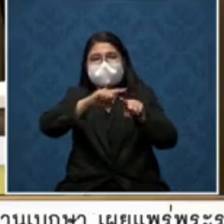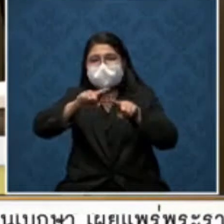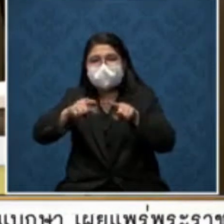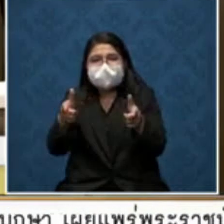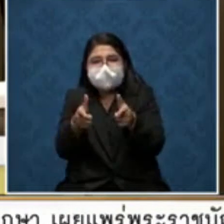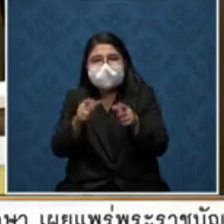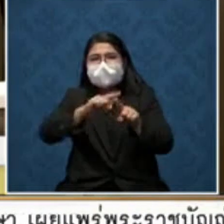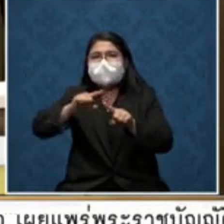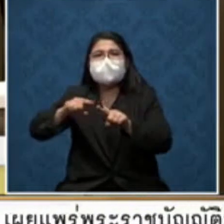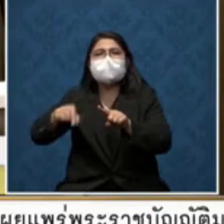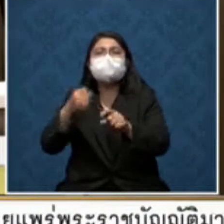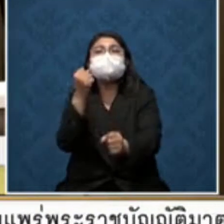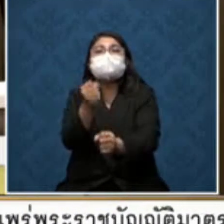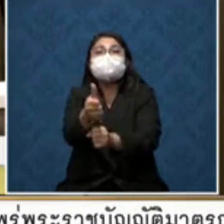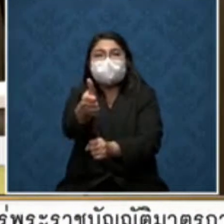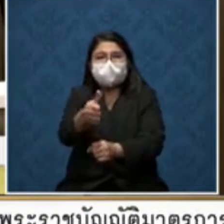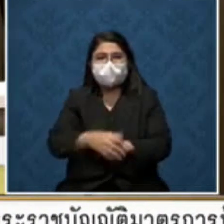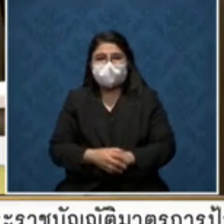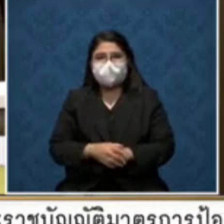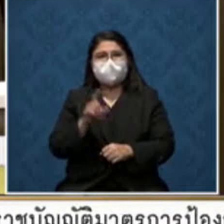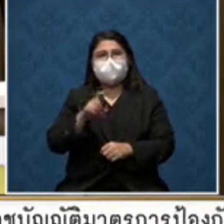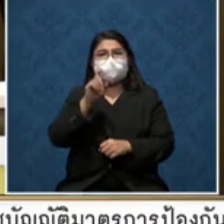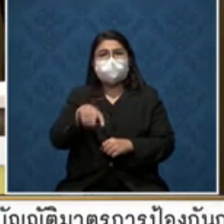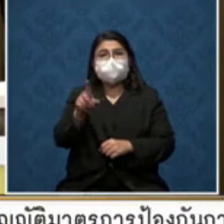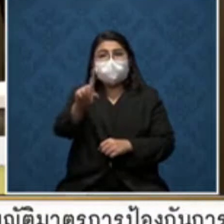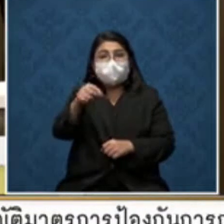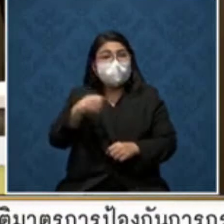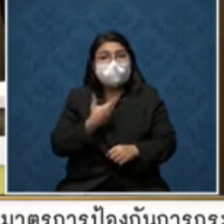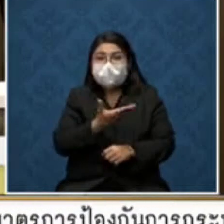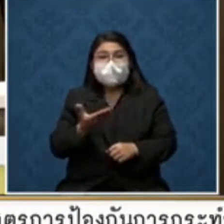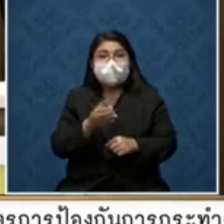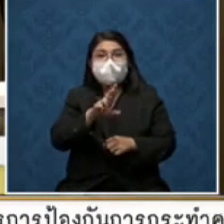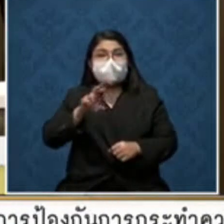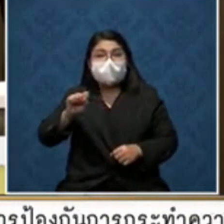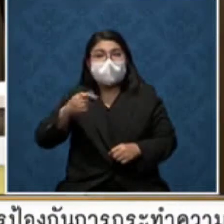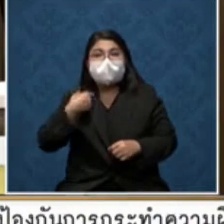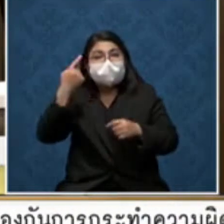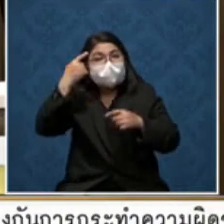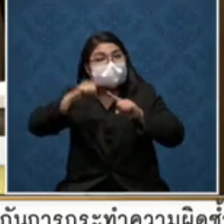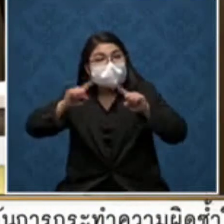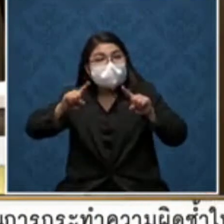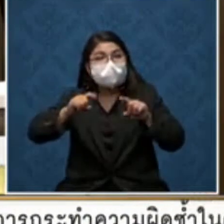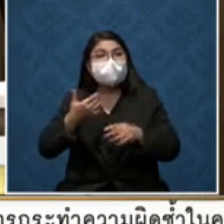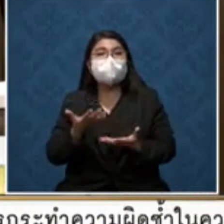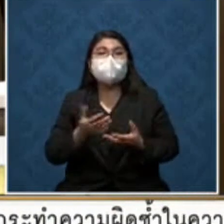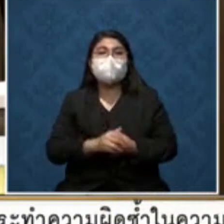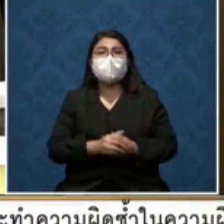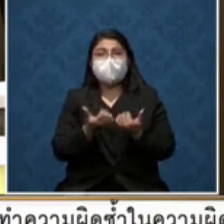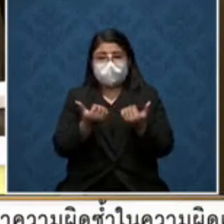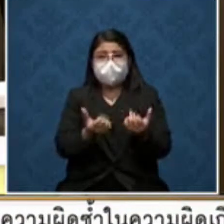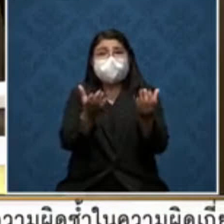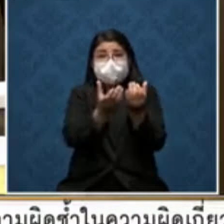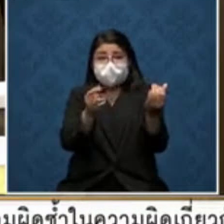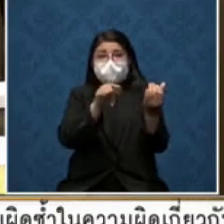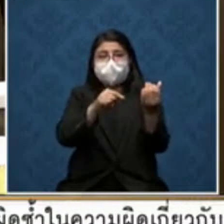คำถามัมอยวาสภาหอย่นี้ไมเหนด้กัหลนี้หครับหลักนี้ตรงกบรัฐธรมนูชัดเจนมากเลยคร